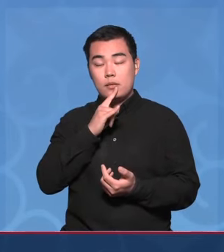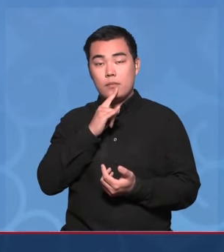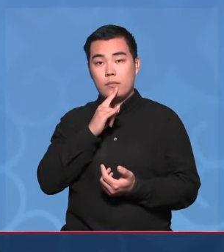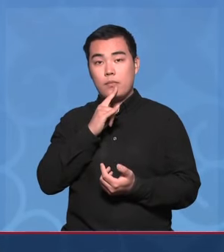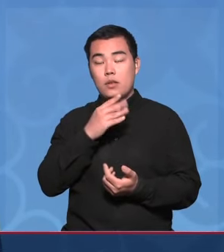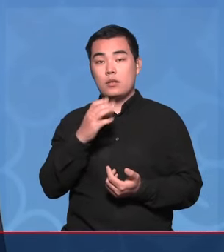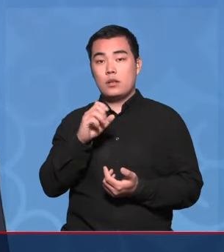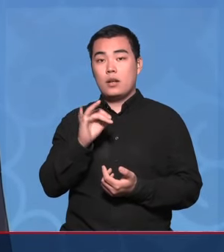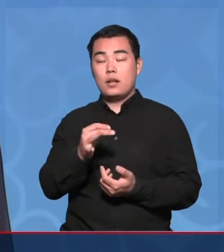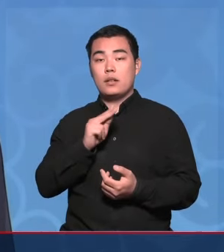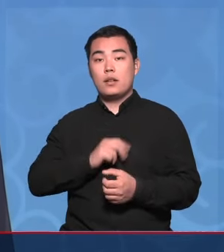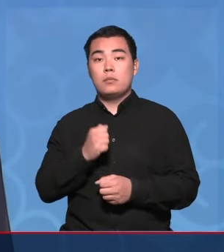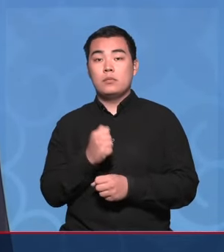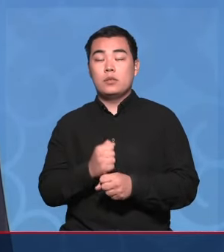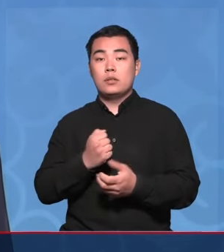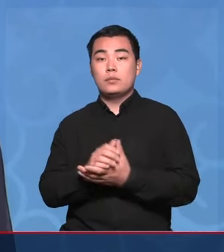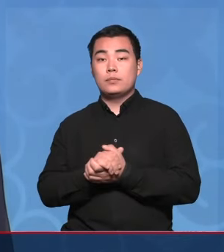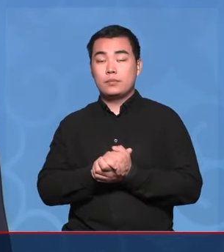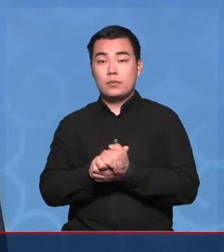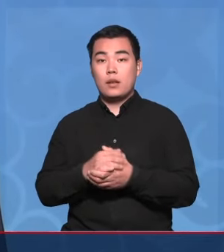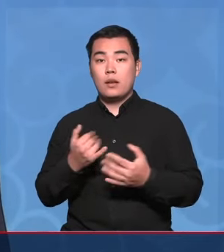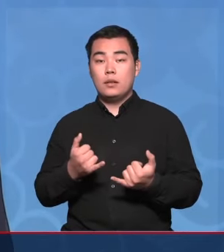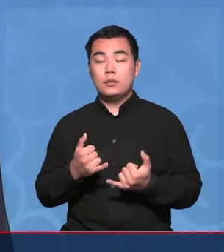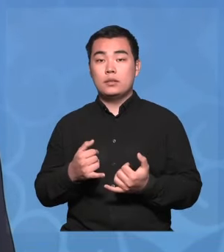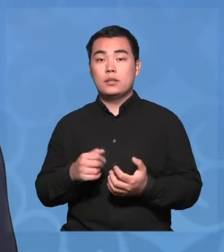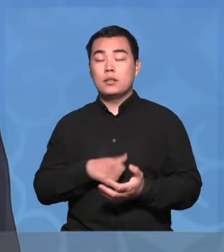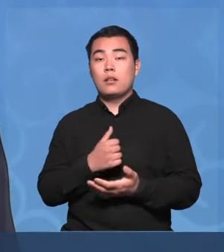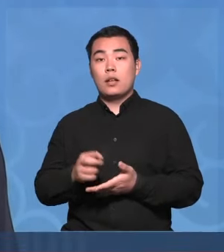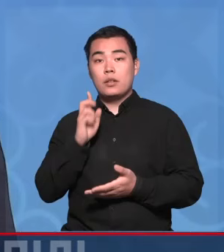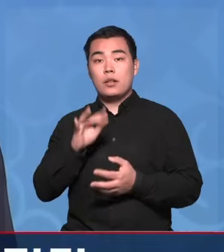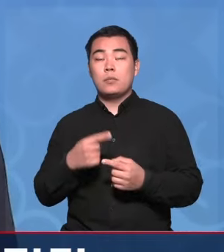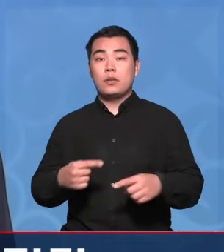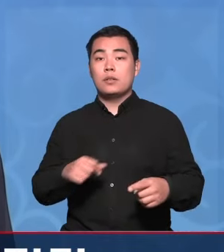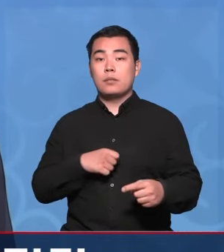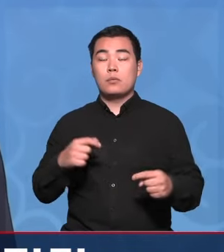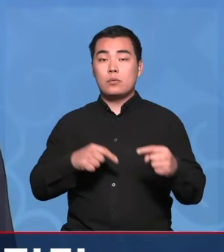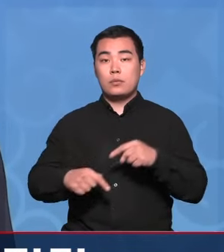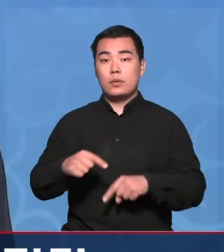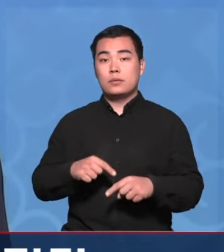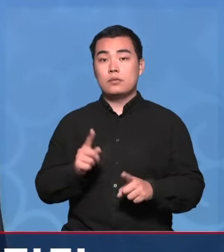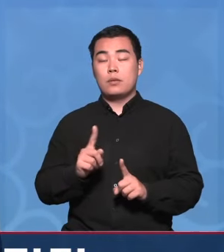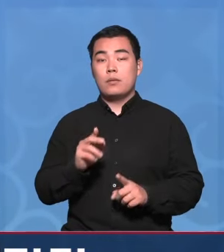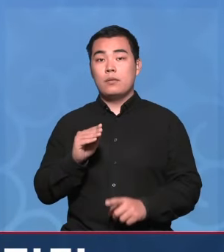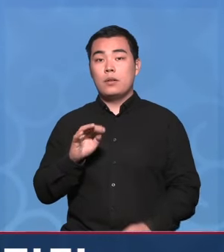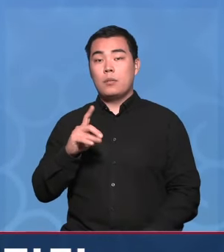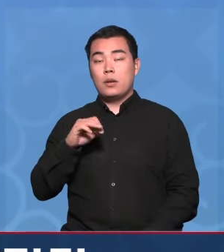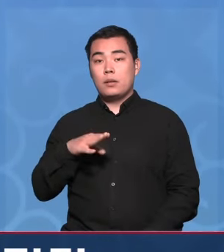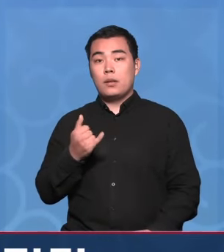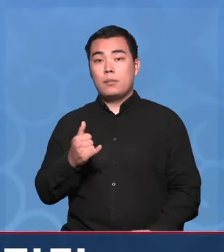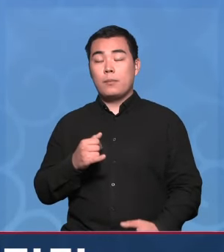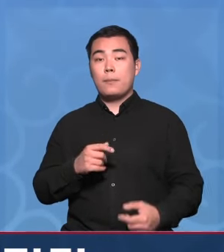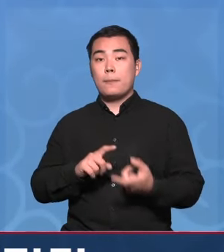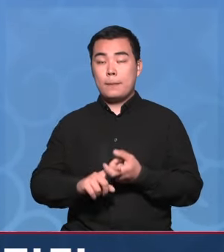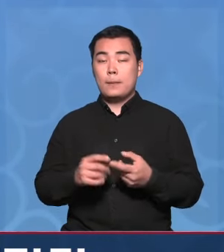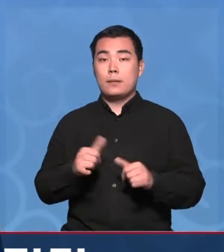Қазақстанның Шанхай ынтымақтастық ұйымы мүше елдермен көп жақты және екі жақты форматтағы байланыстардың